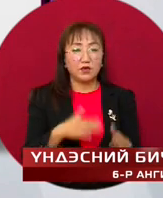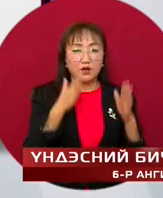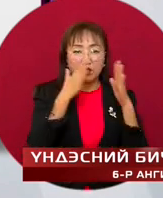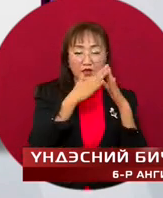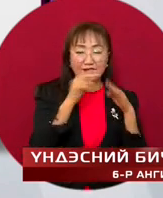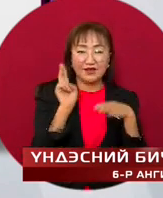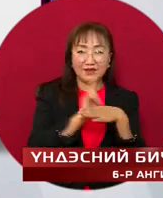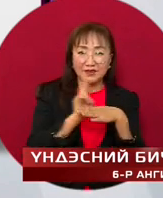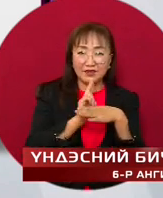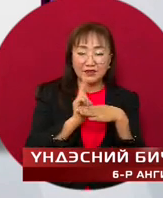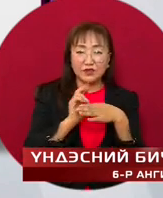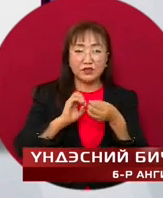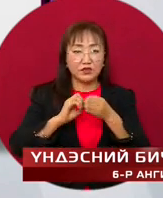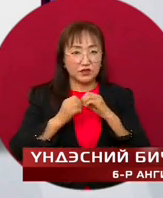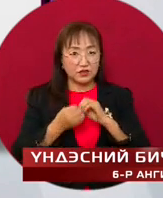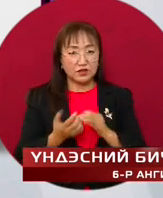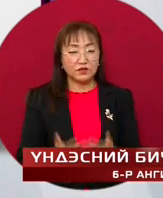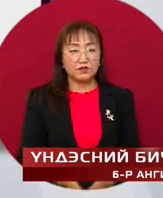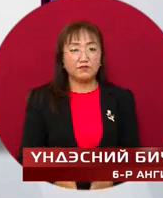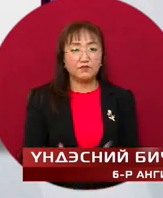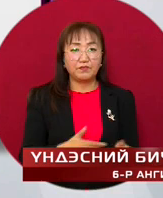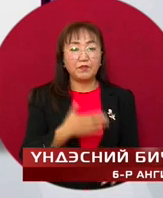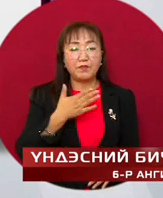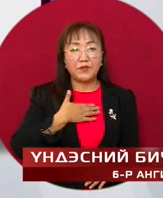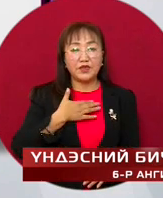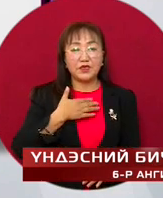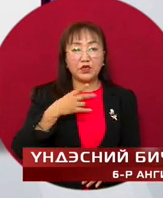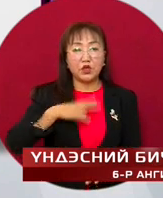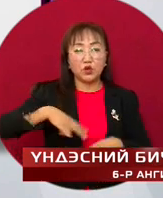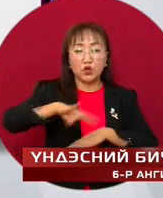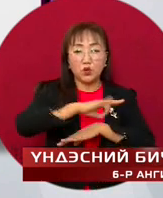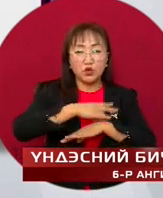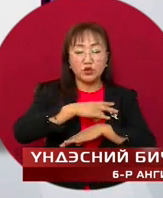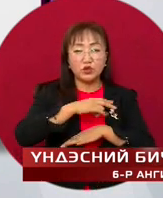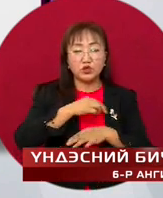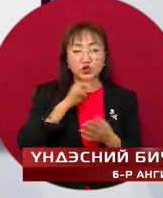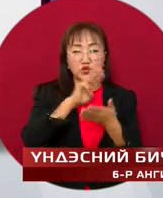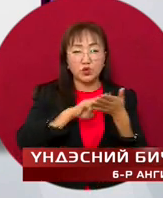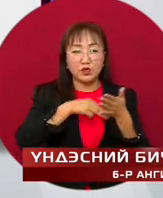хийв. Миний нутаг шүлгийг ангиараа уншлаа.